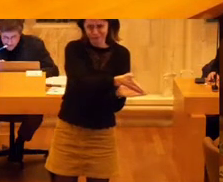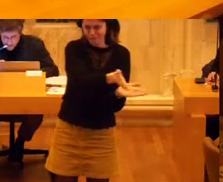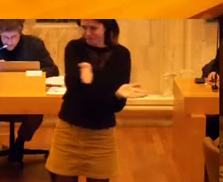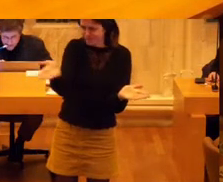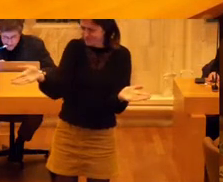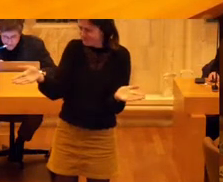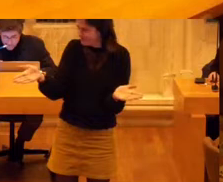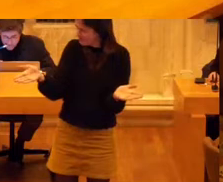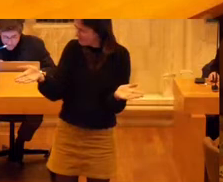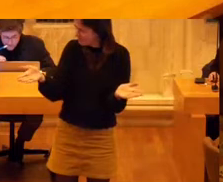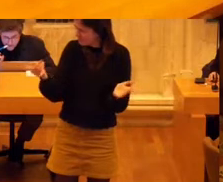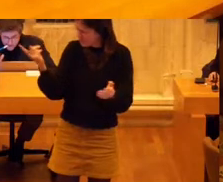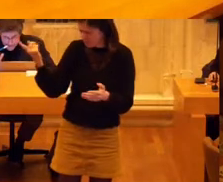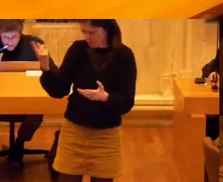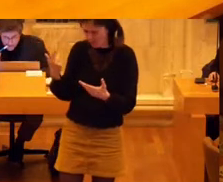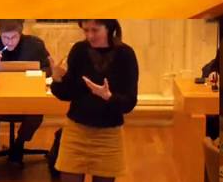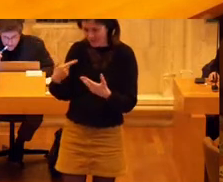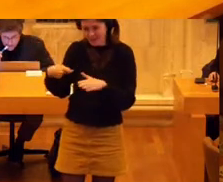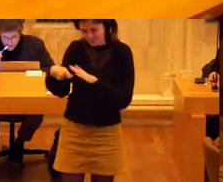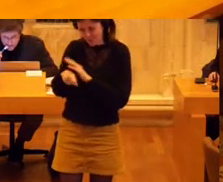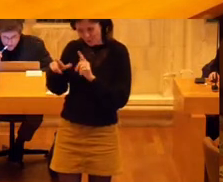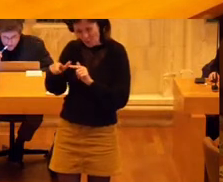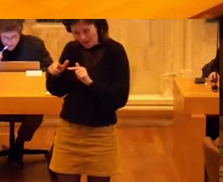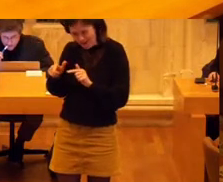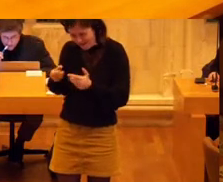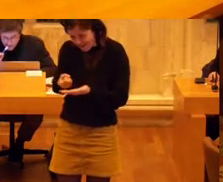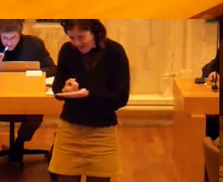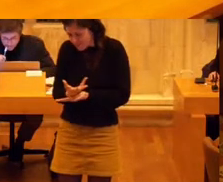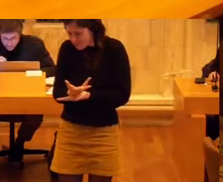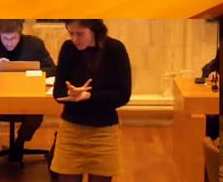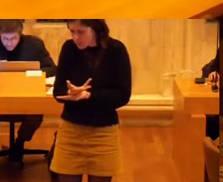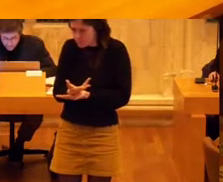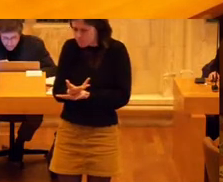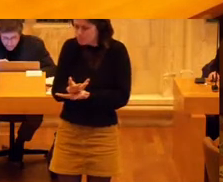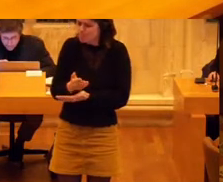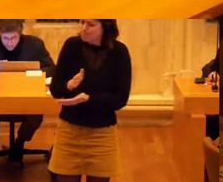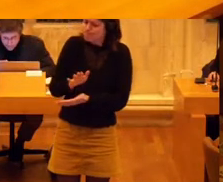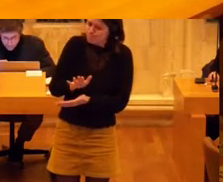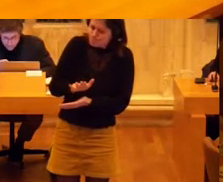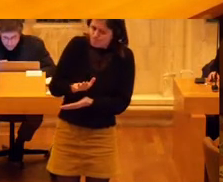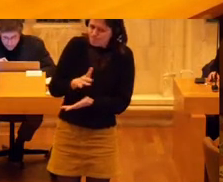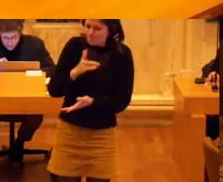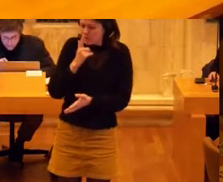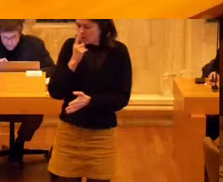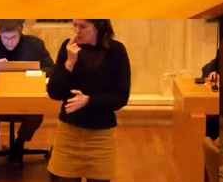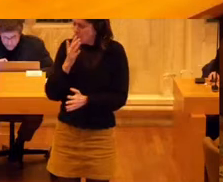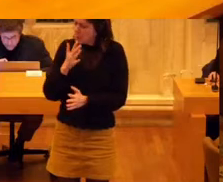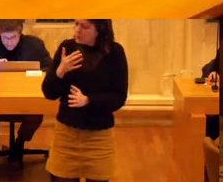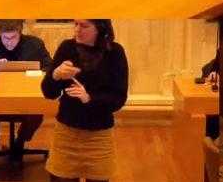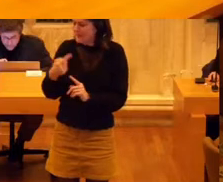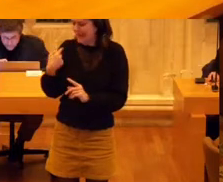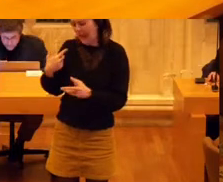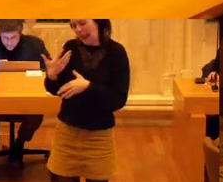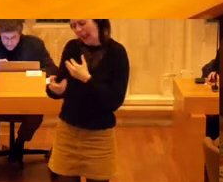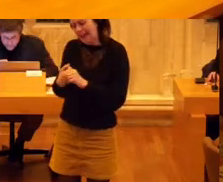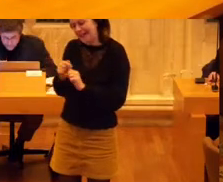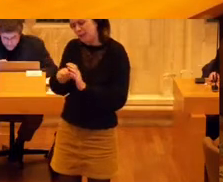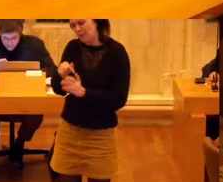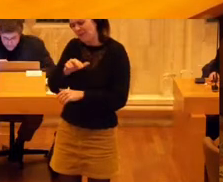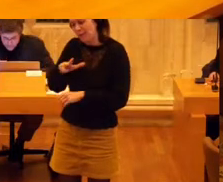sur l'existence de cette subvention, ça avait peut-être été un peu court sur 2023, et j'espère